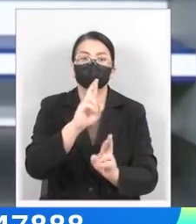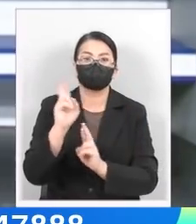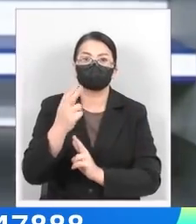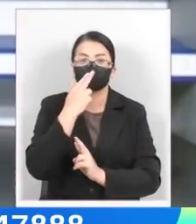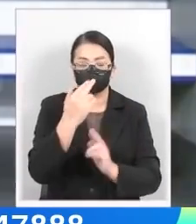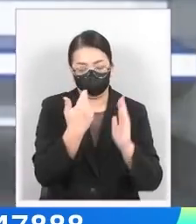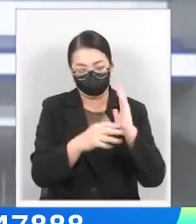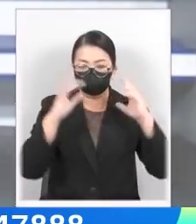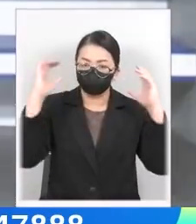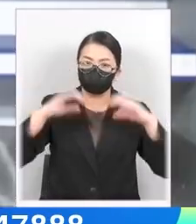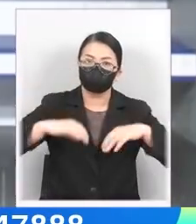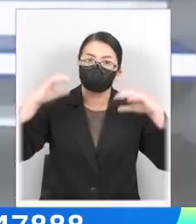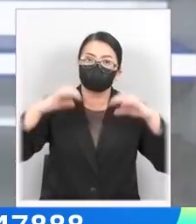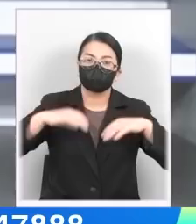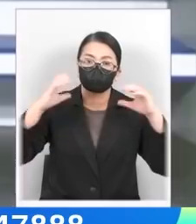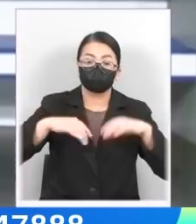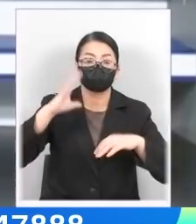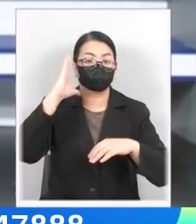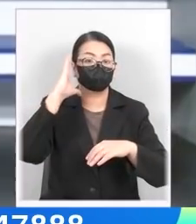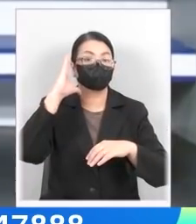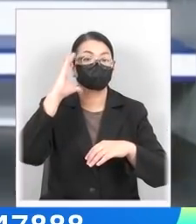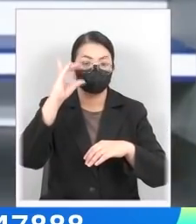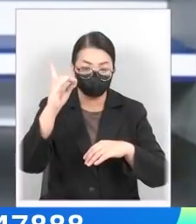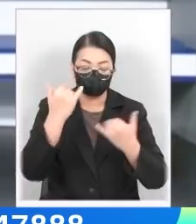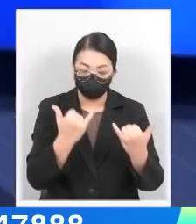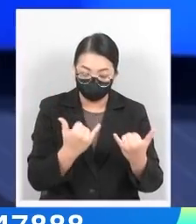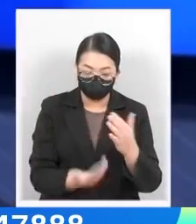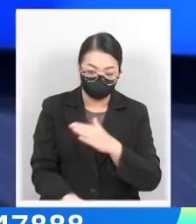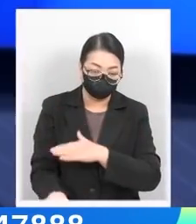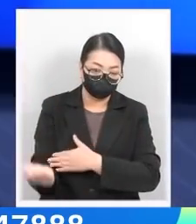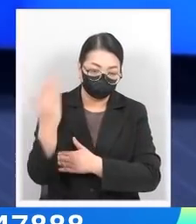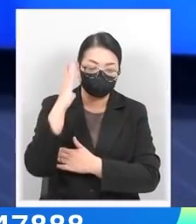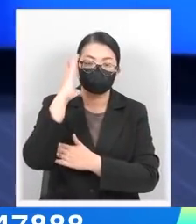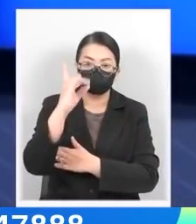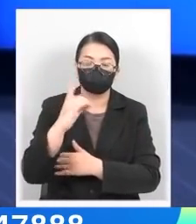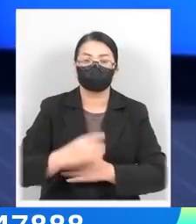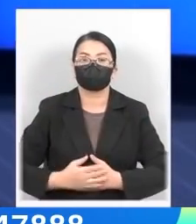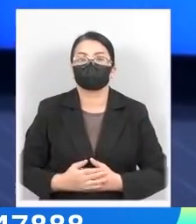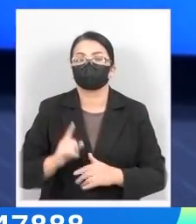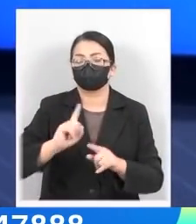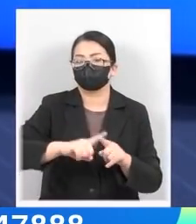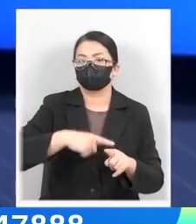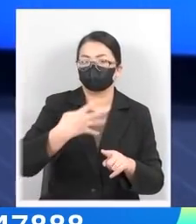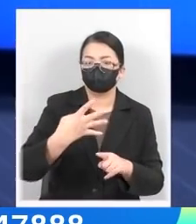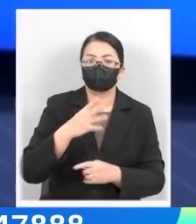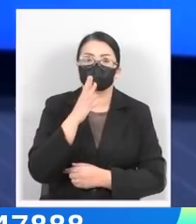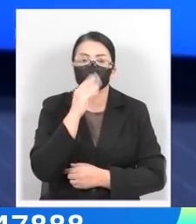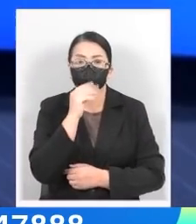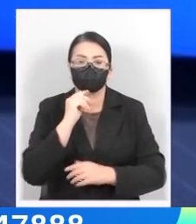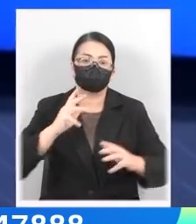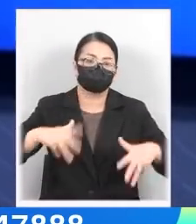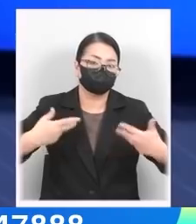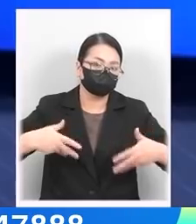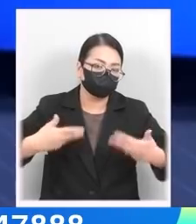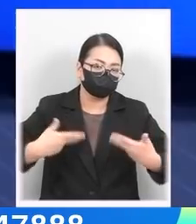ถึงวันพรุ่งนี้เช้าต้องระวังให้ดีกันด้วยนะครับเมษามีแต่คนบ่นร้อนแล้วมีคน